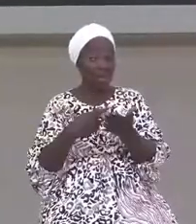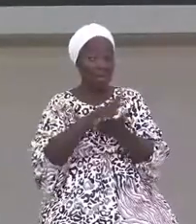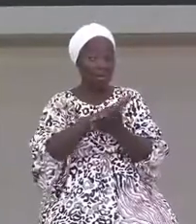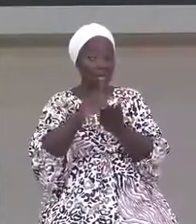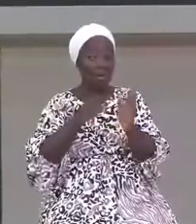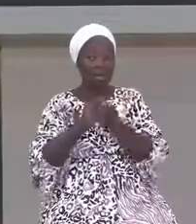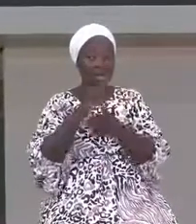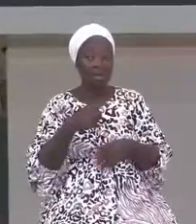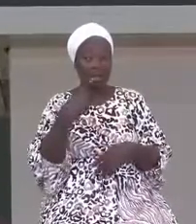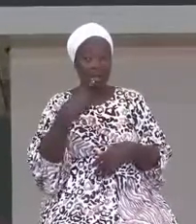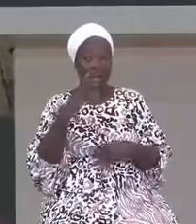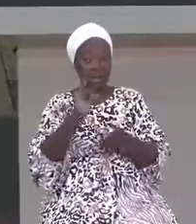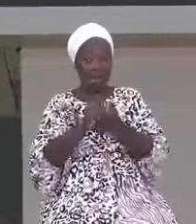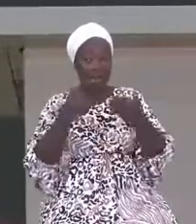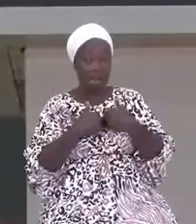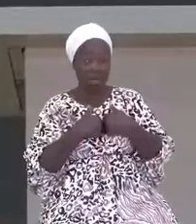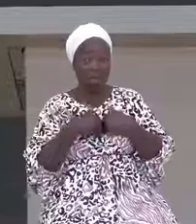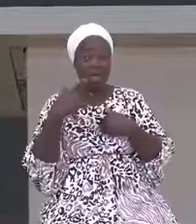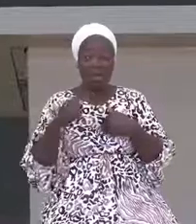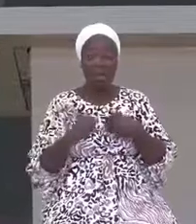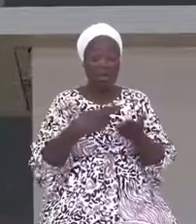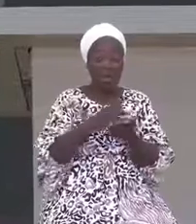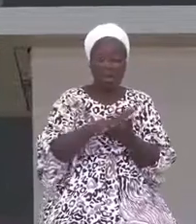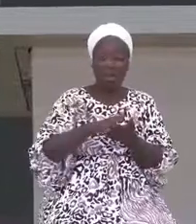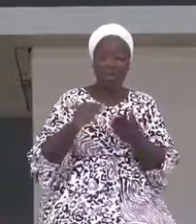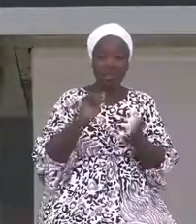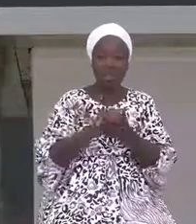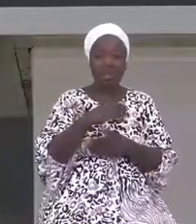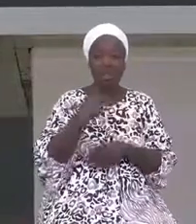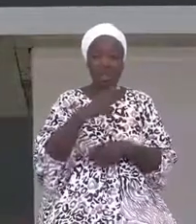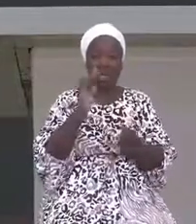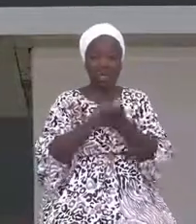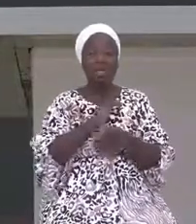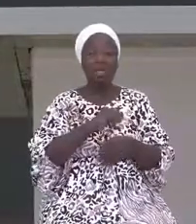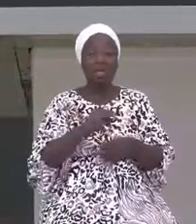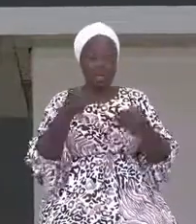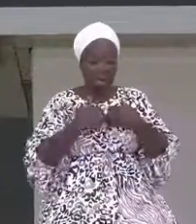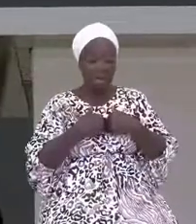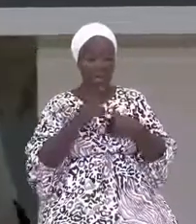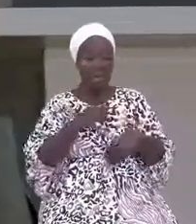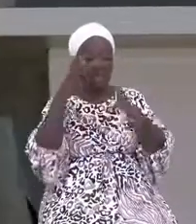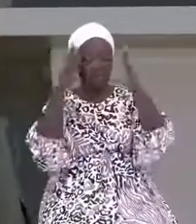proclamait avoir la justice qu'il projetait la justice